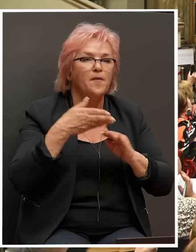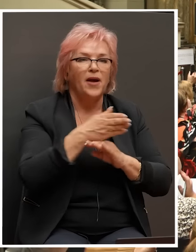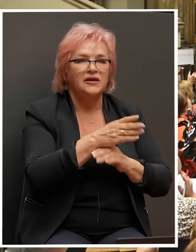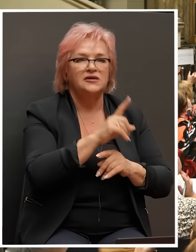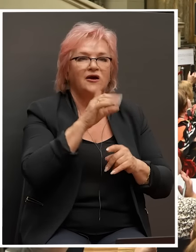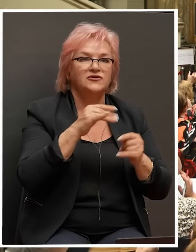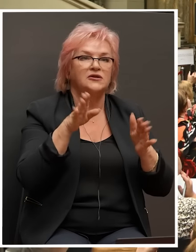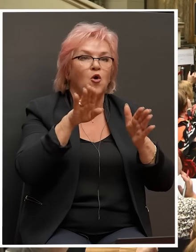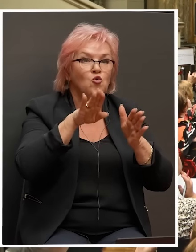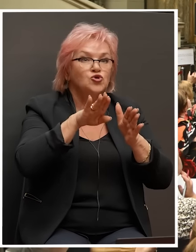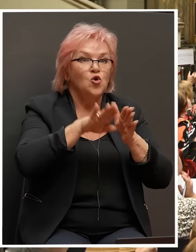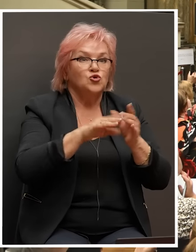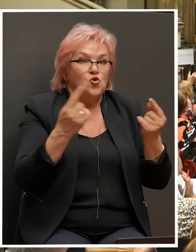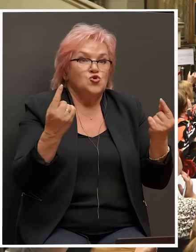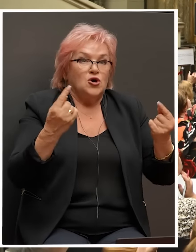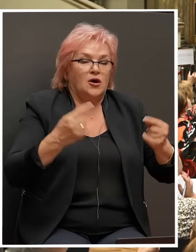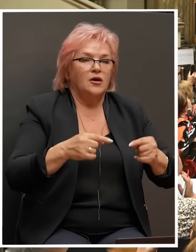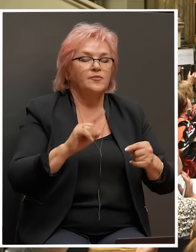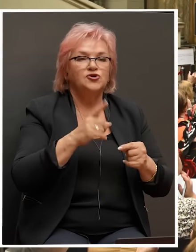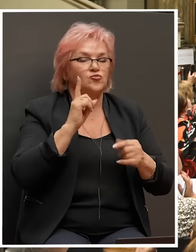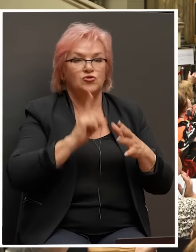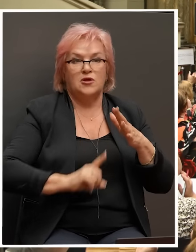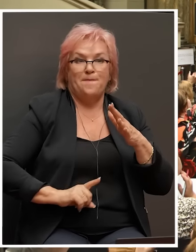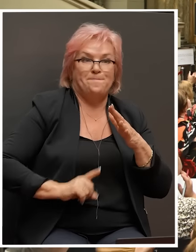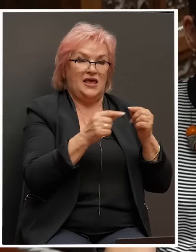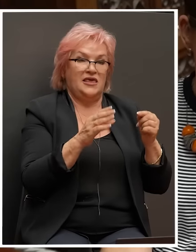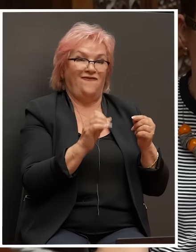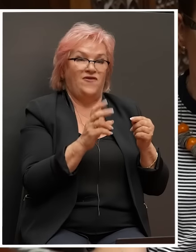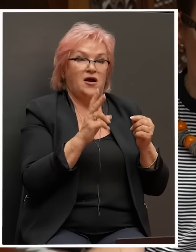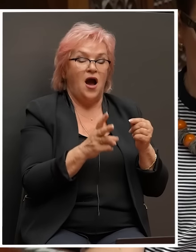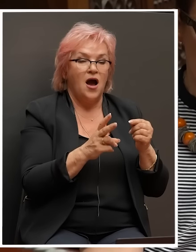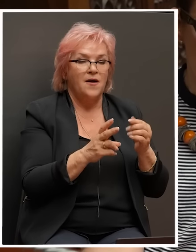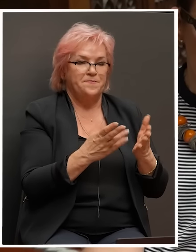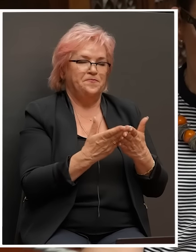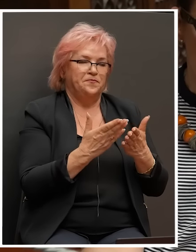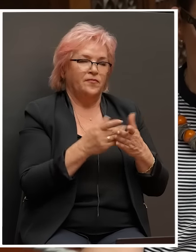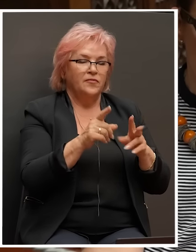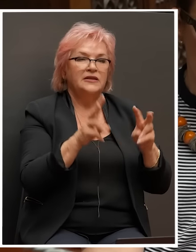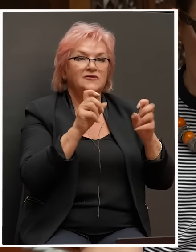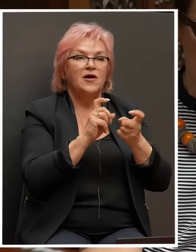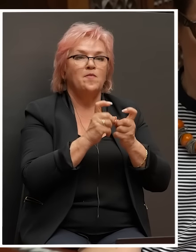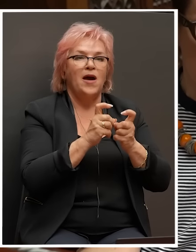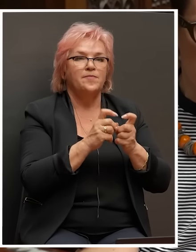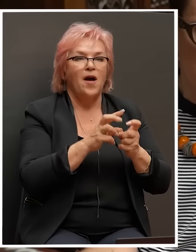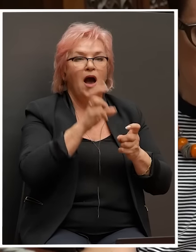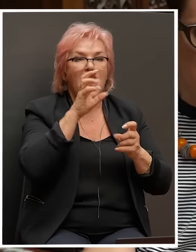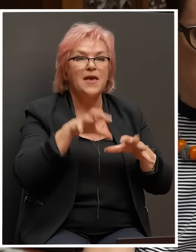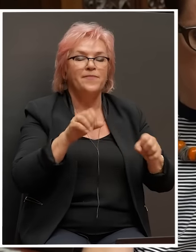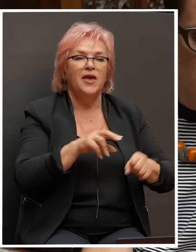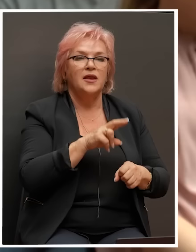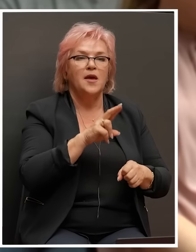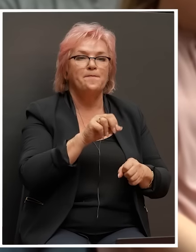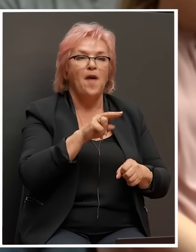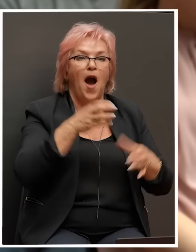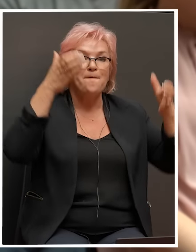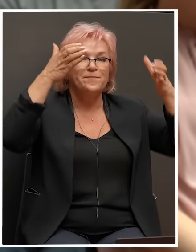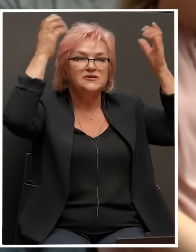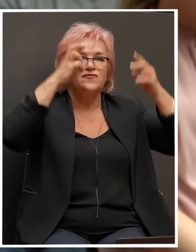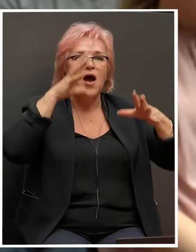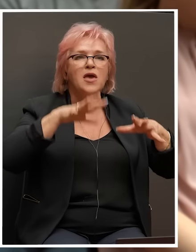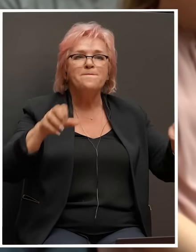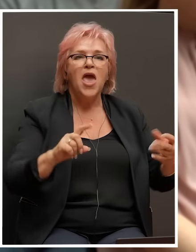время ухудшается, потому что достигает пика процесс, который в современной медиевистике называют борьба империи и папства. Что такое империя?